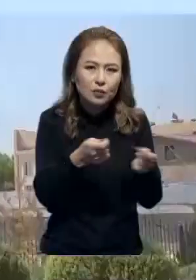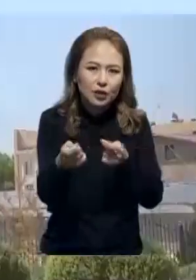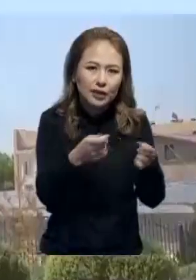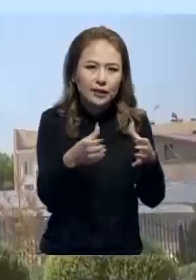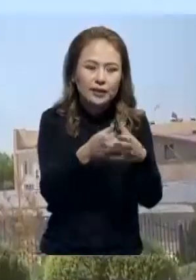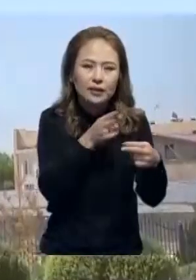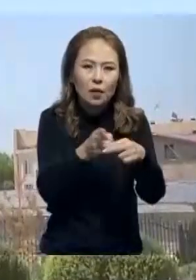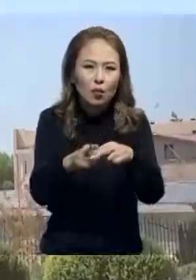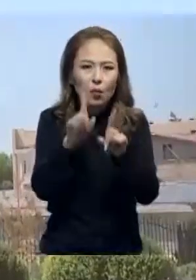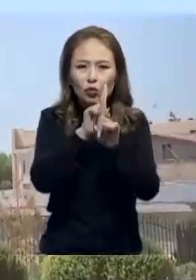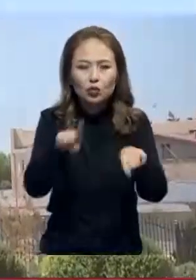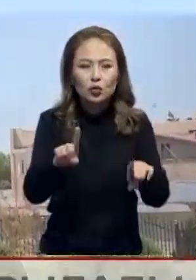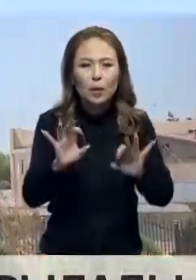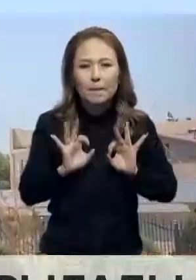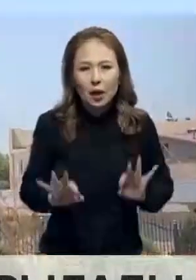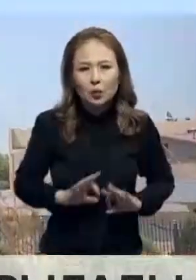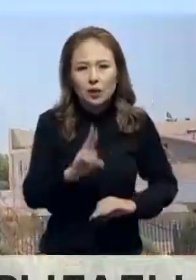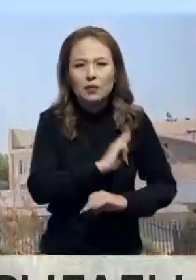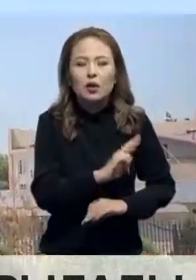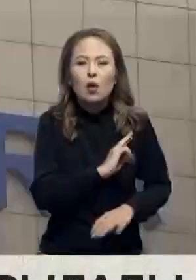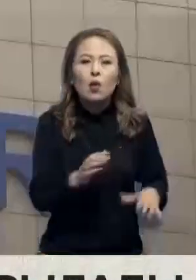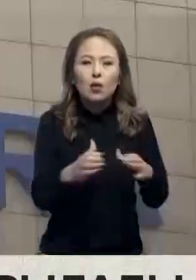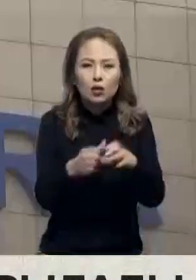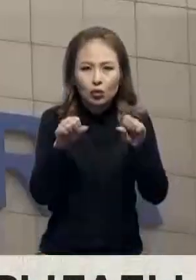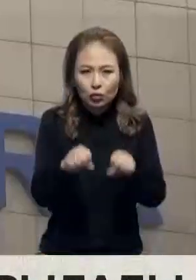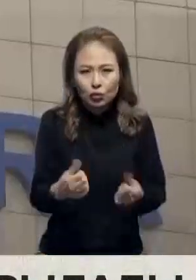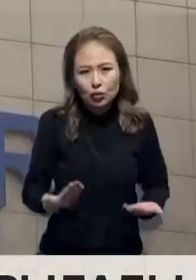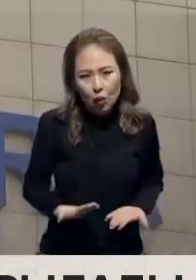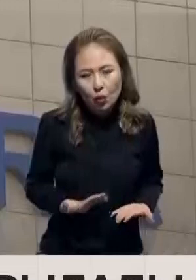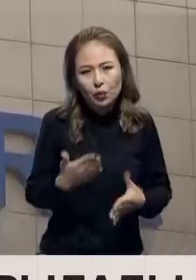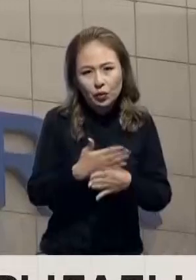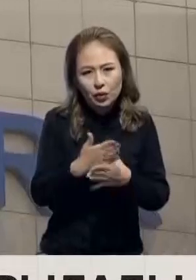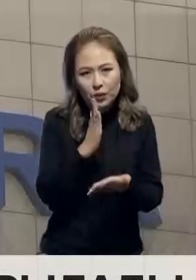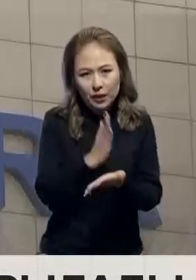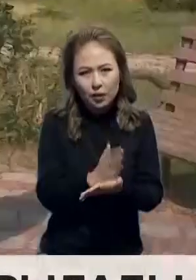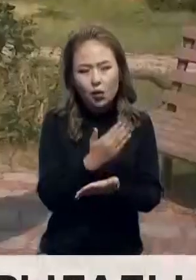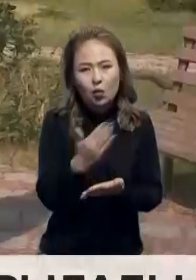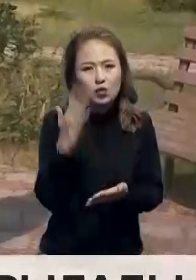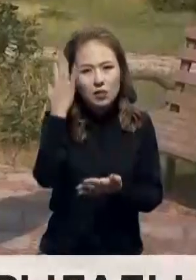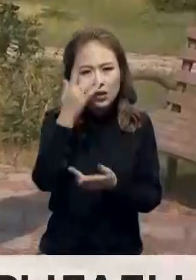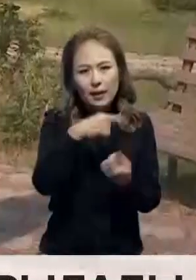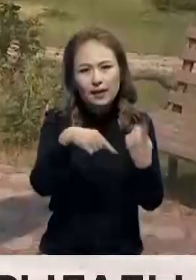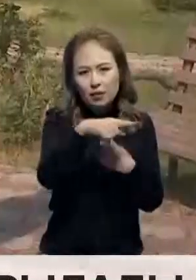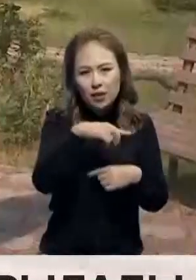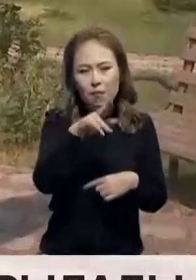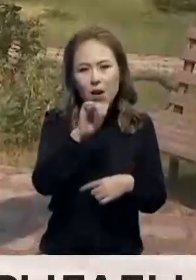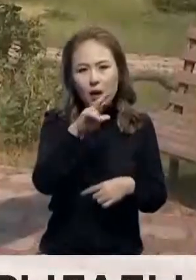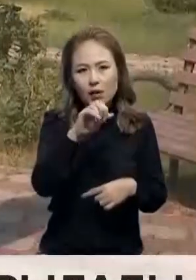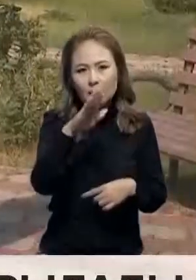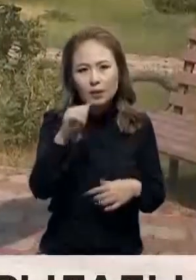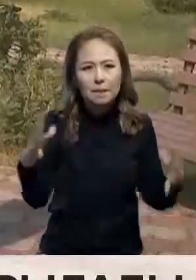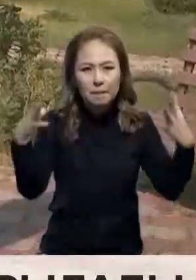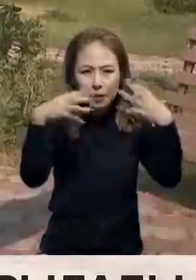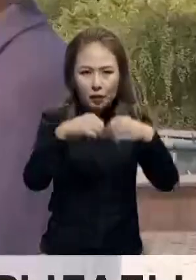инвесторлардың әкімшілік кедерге тап болмау үшін прокуратура қызметкерлері оларға құқықтық тұрғыда көмек көрсетіп келеді. Осы мақсатта кәсіпкерлік